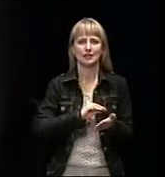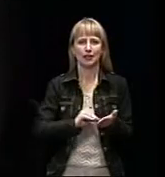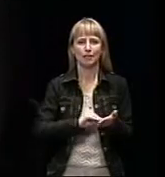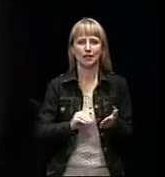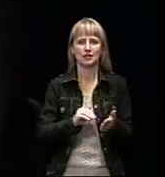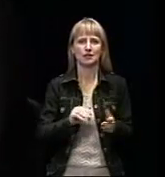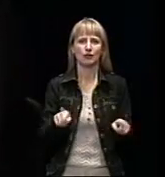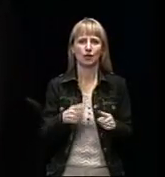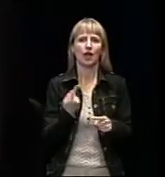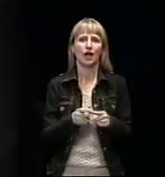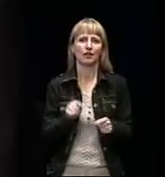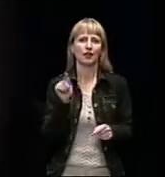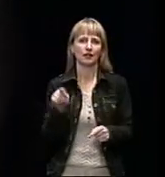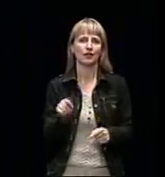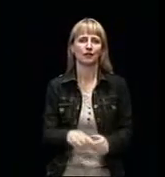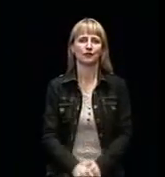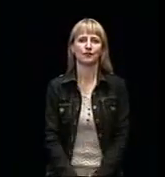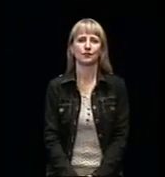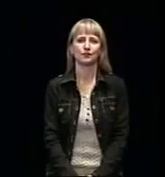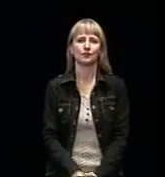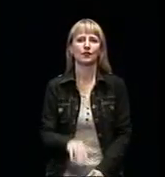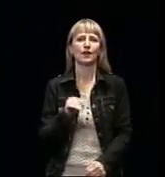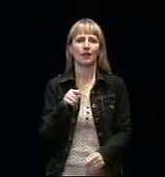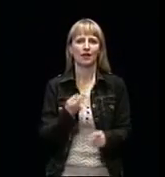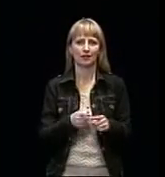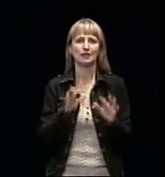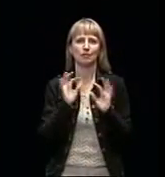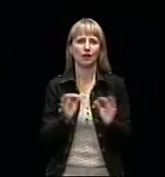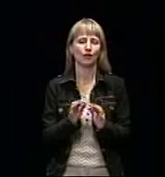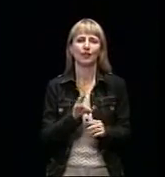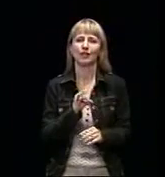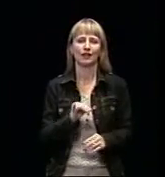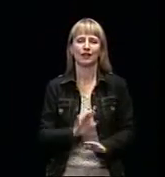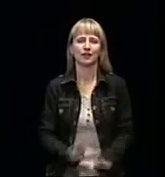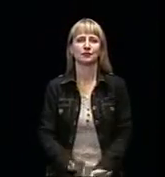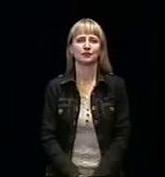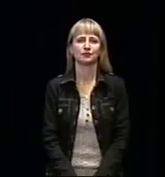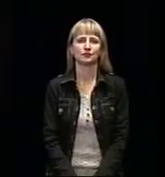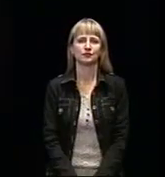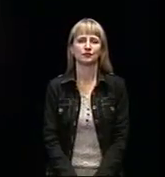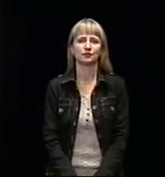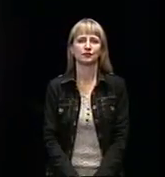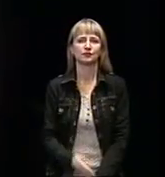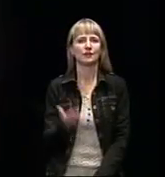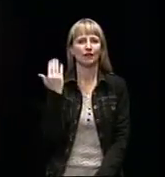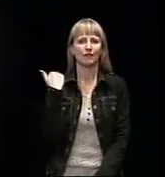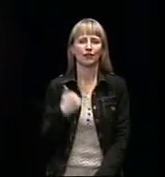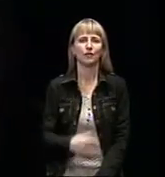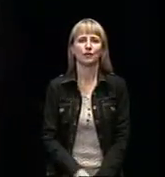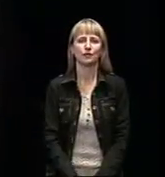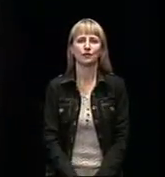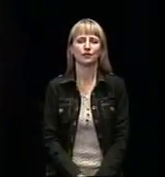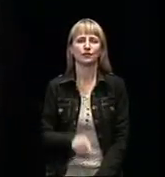смотри, это ты. А запись зберігся? Ні, это уже где-то далеко.